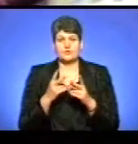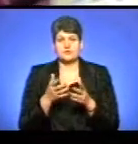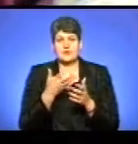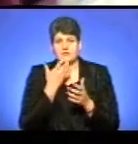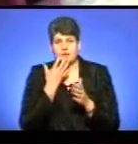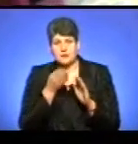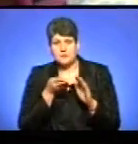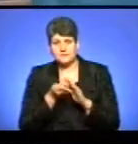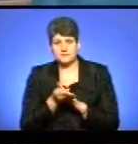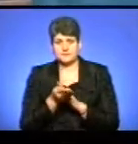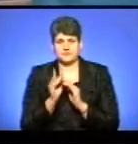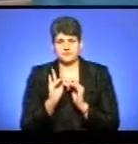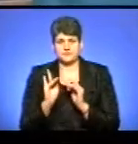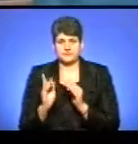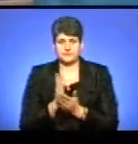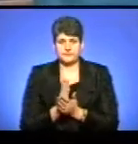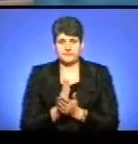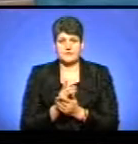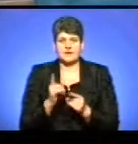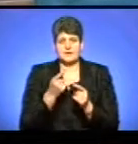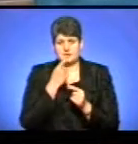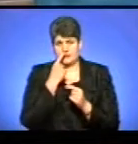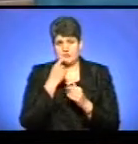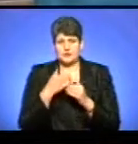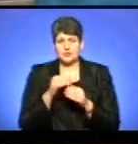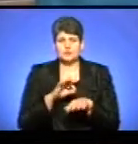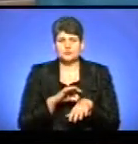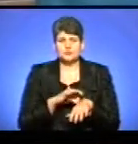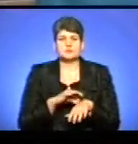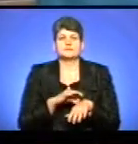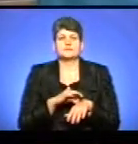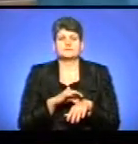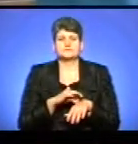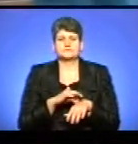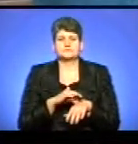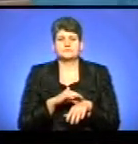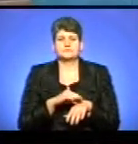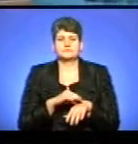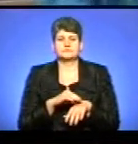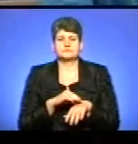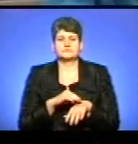теплі підкладки. Я тільки відхворіла, але ще